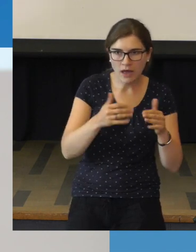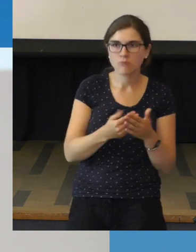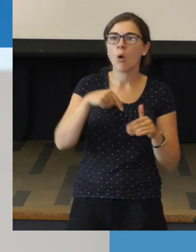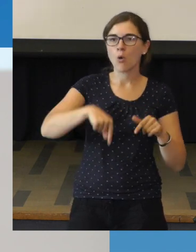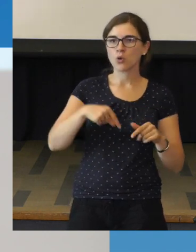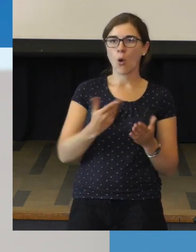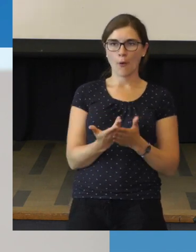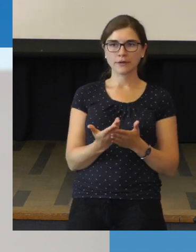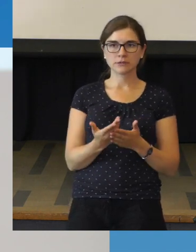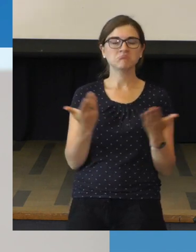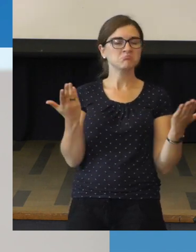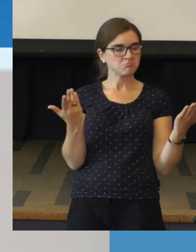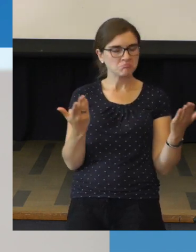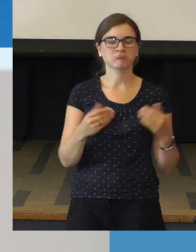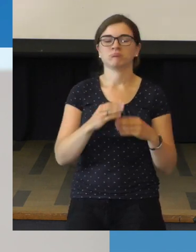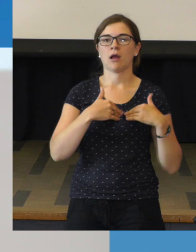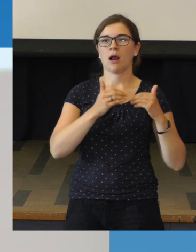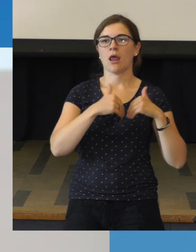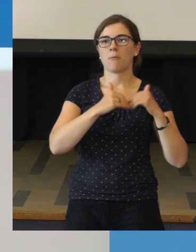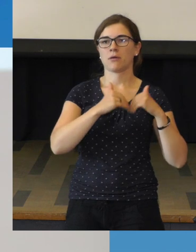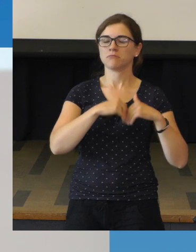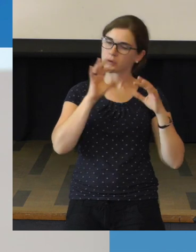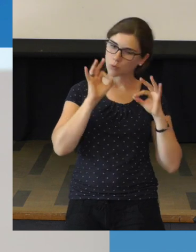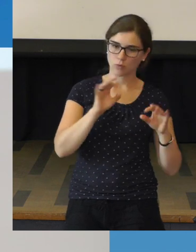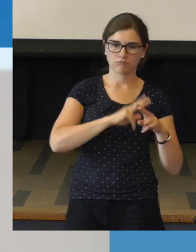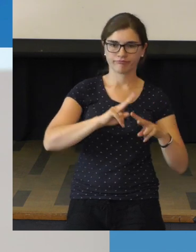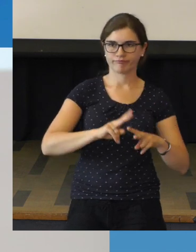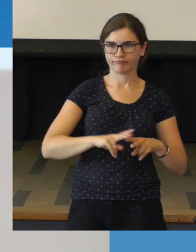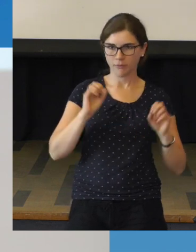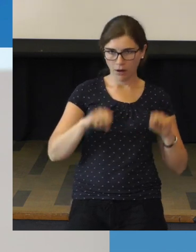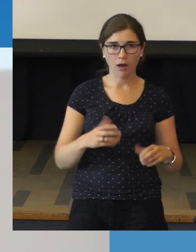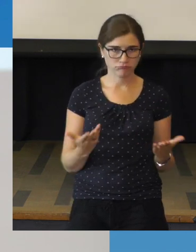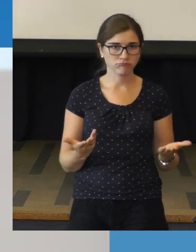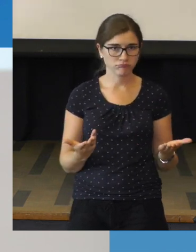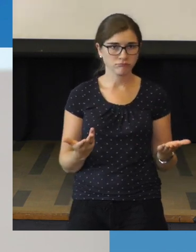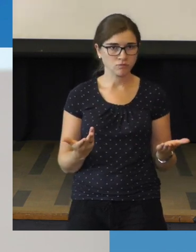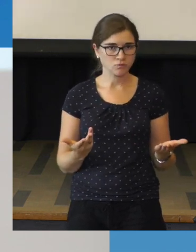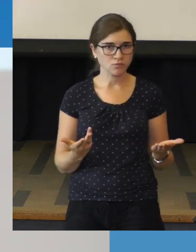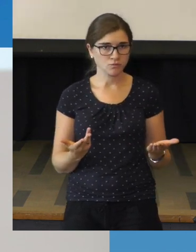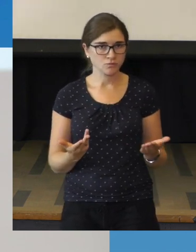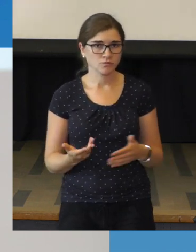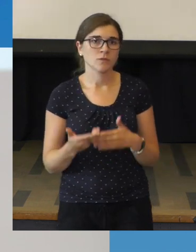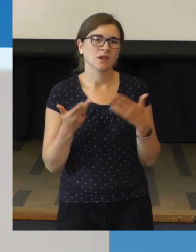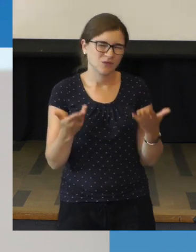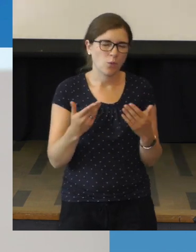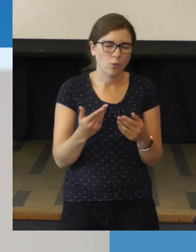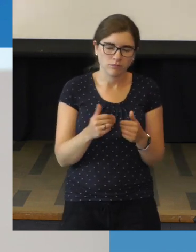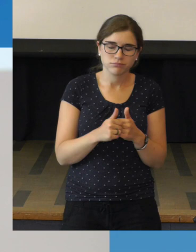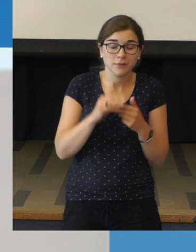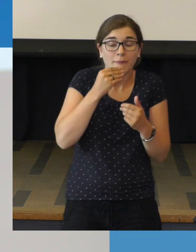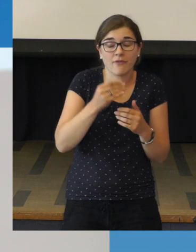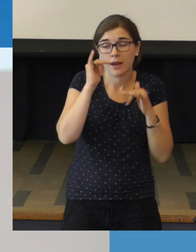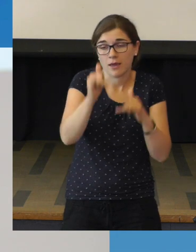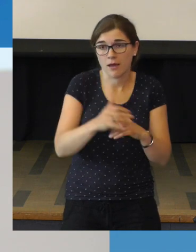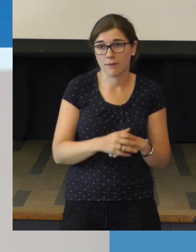Klappen sehr, sehr gut mit einem guten langfristigen Erfolg reparieren. Und das sollte man auch machen.